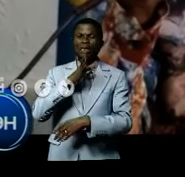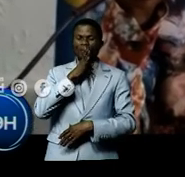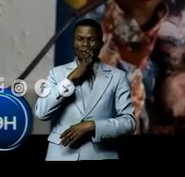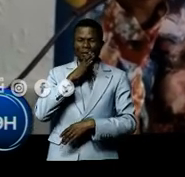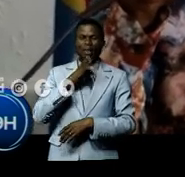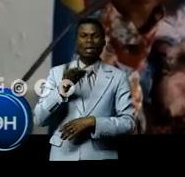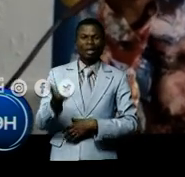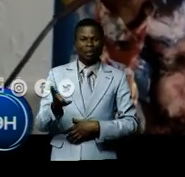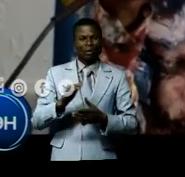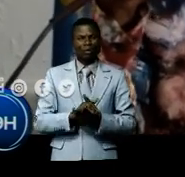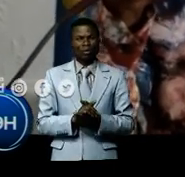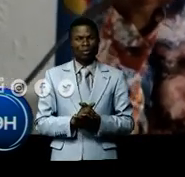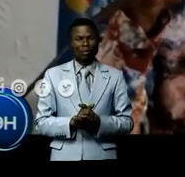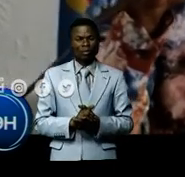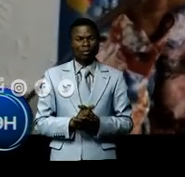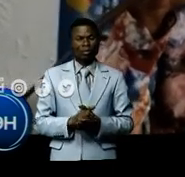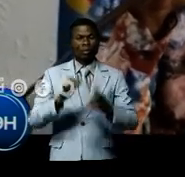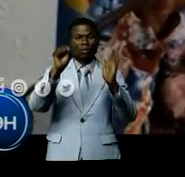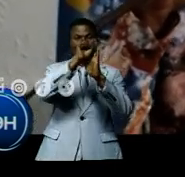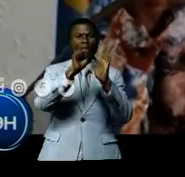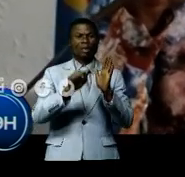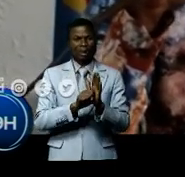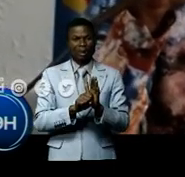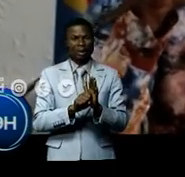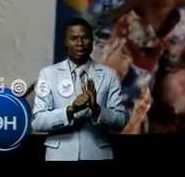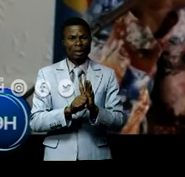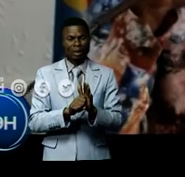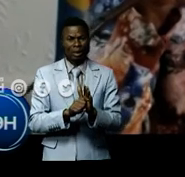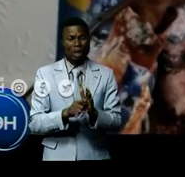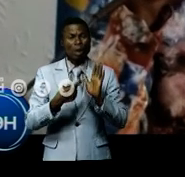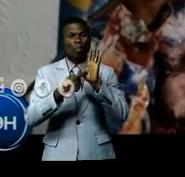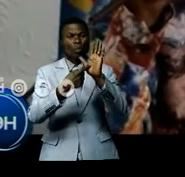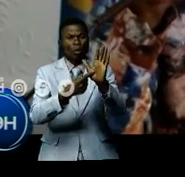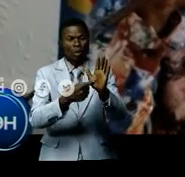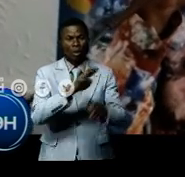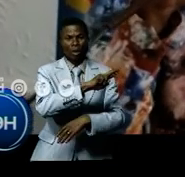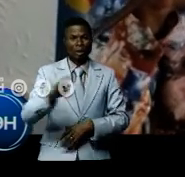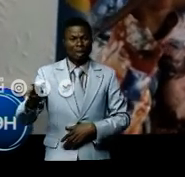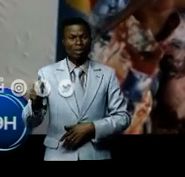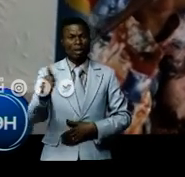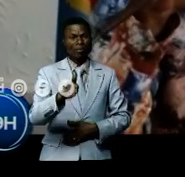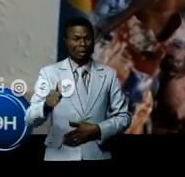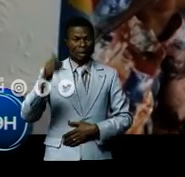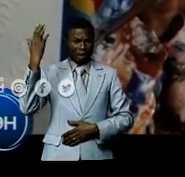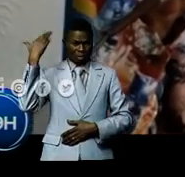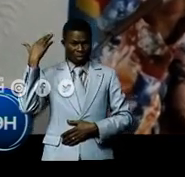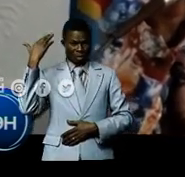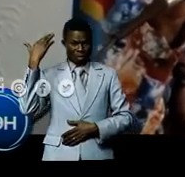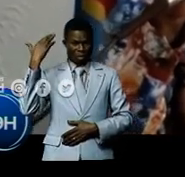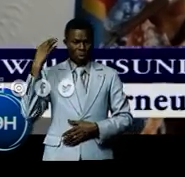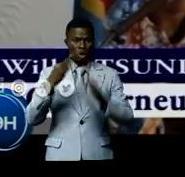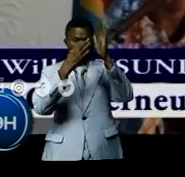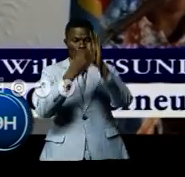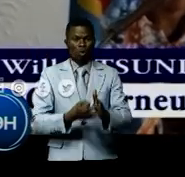d'action. Les statistiques révèlent qu'en 2021, plus de